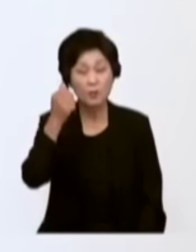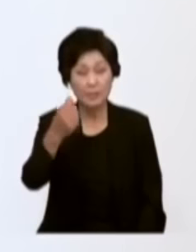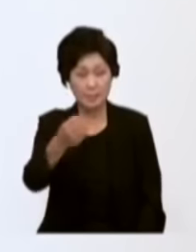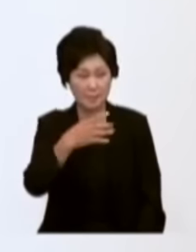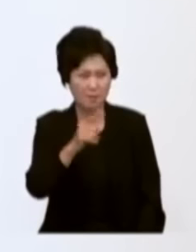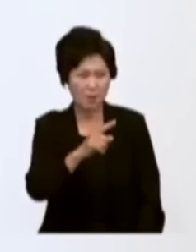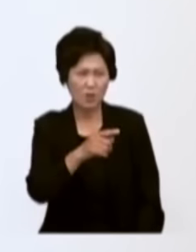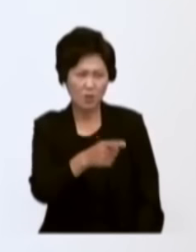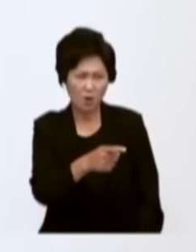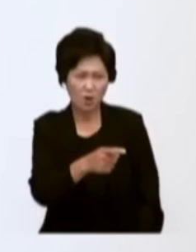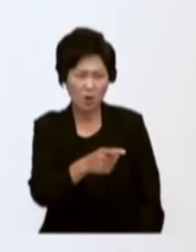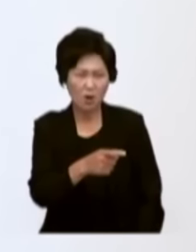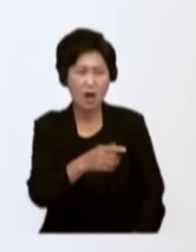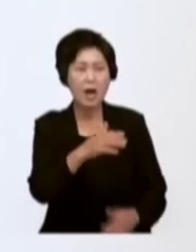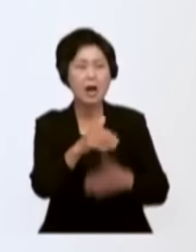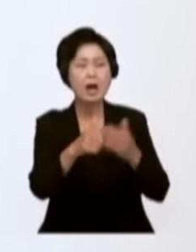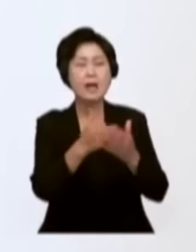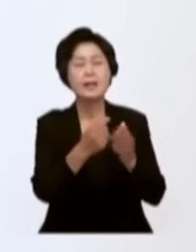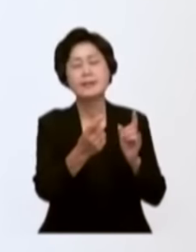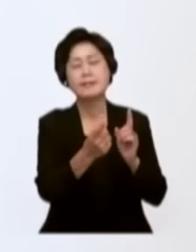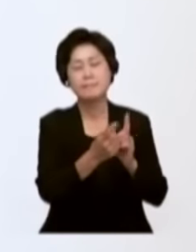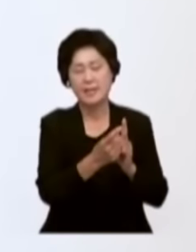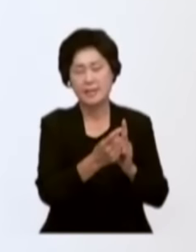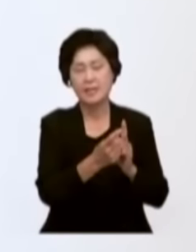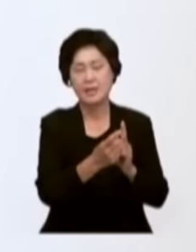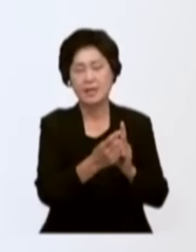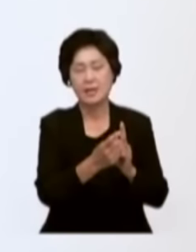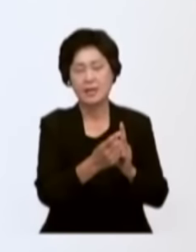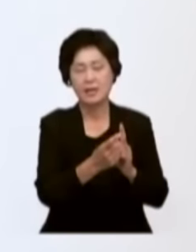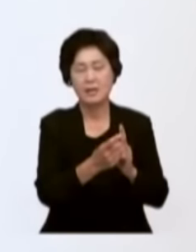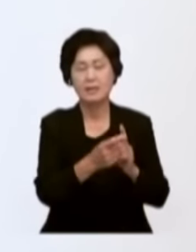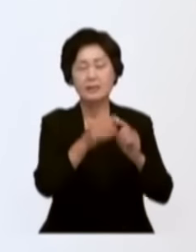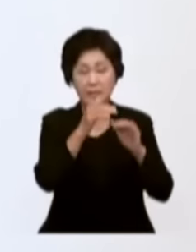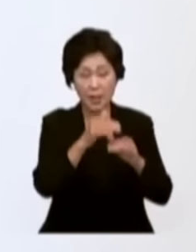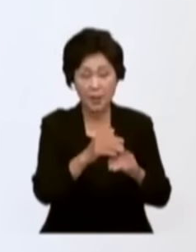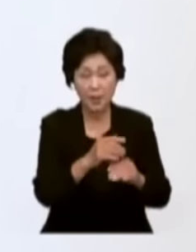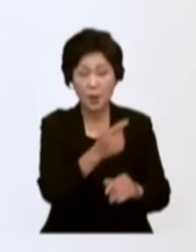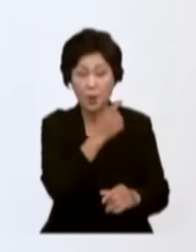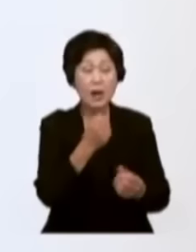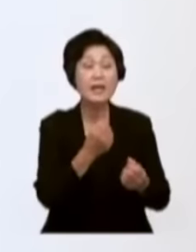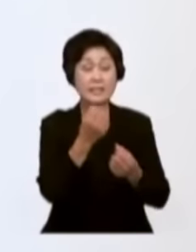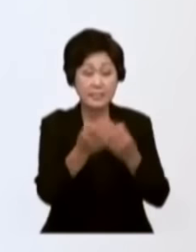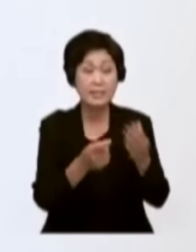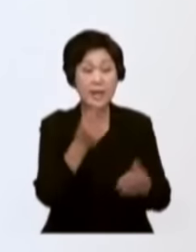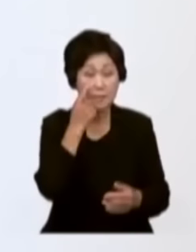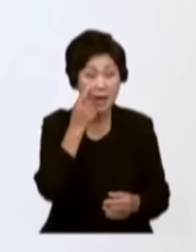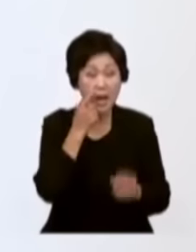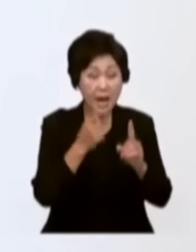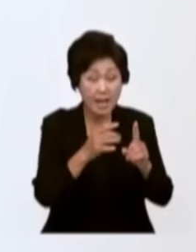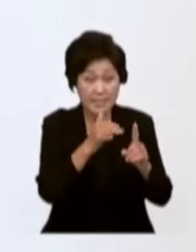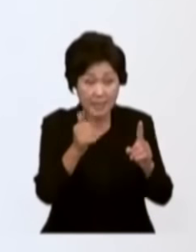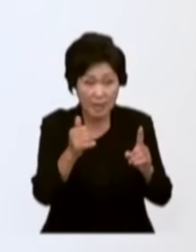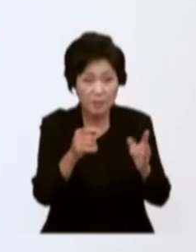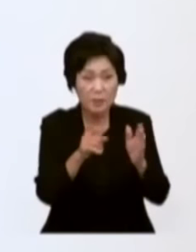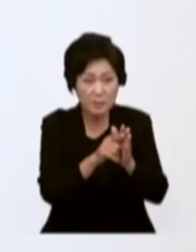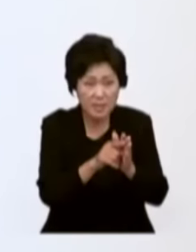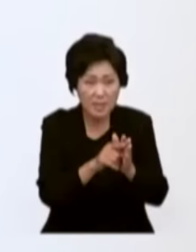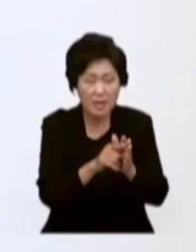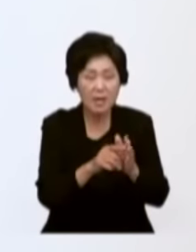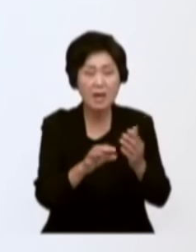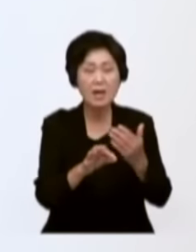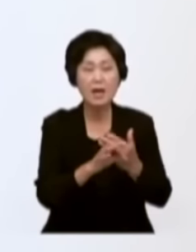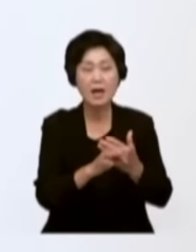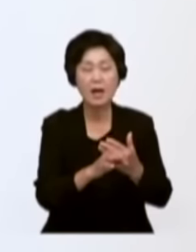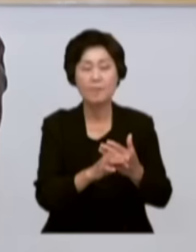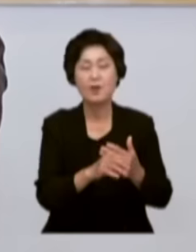이야기를 가서 해서 단 한 사람이라도 네가 전도를 한다면 너는 하나님이 네가 큰일 하는 거니까 그래서 개척교회를 많이 보내가지고 간증을 한